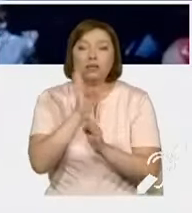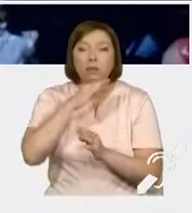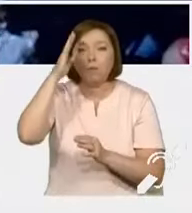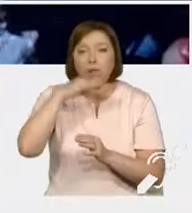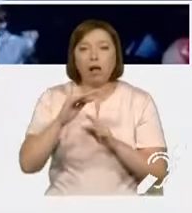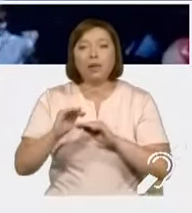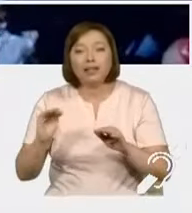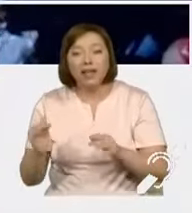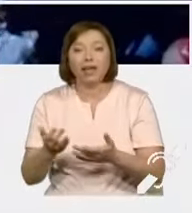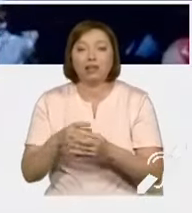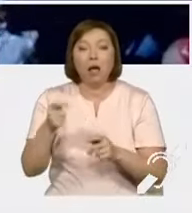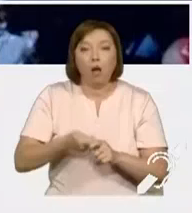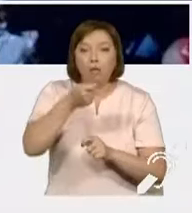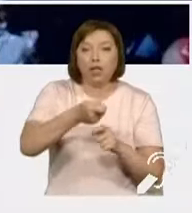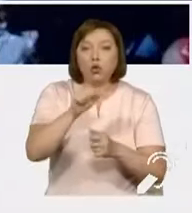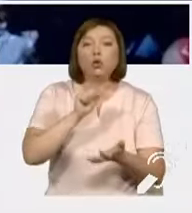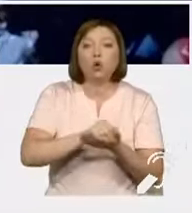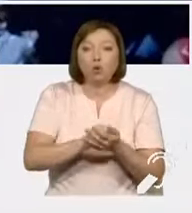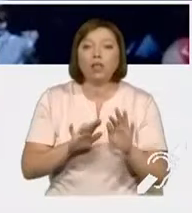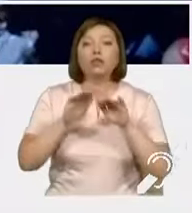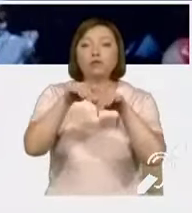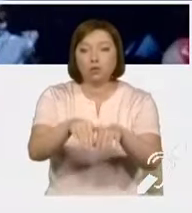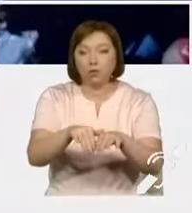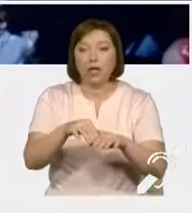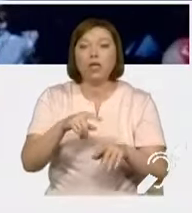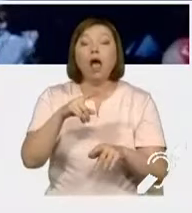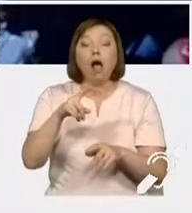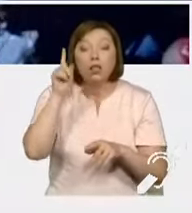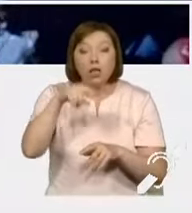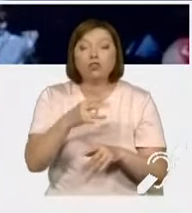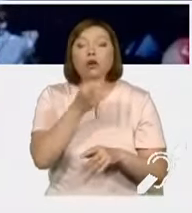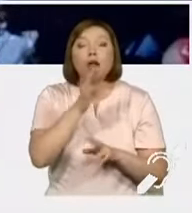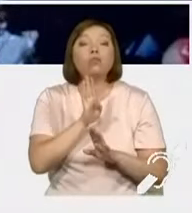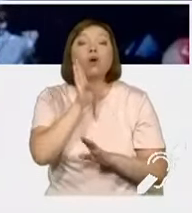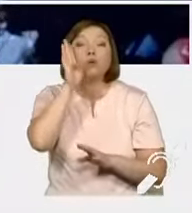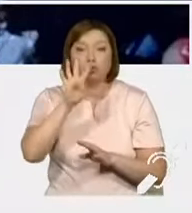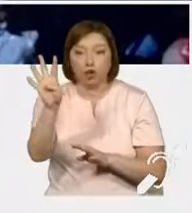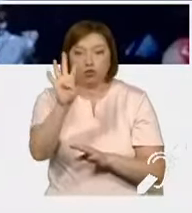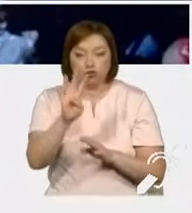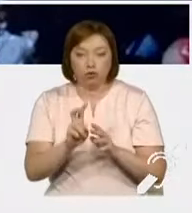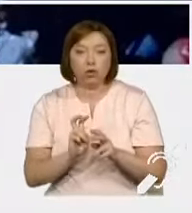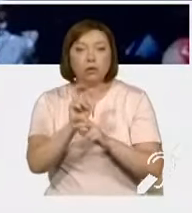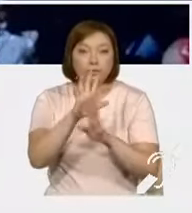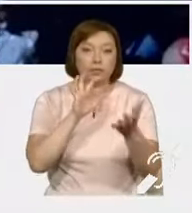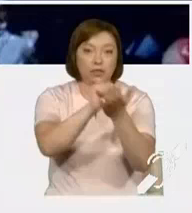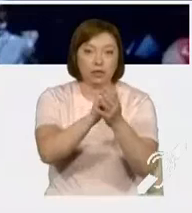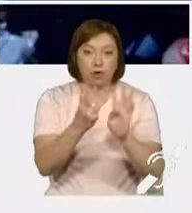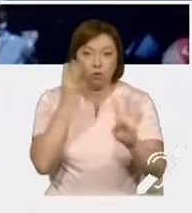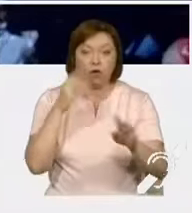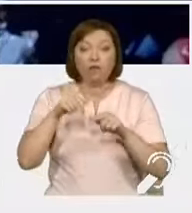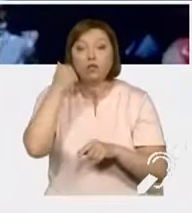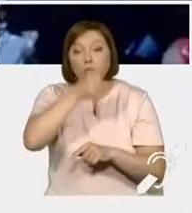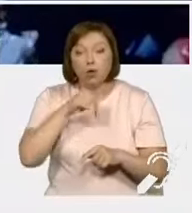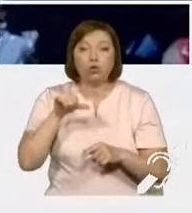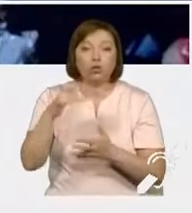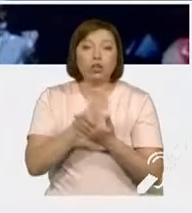părinți, copiii au venit să-și depună dosarele de admitere, uneori așezându-se la rând chiar și de la ora 4 dimineață. În acest an, elevii pot opta